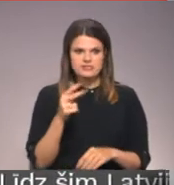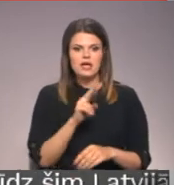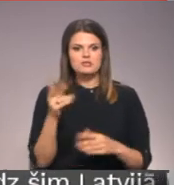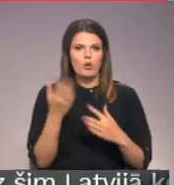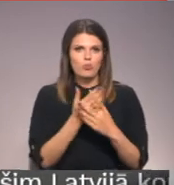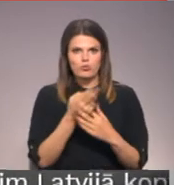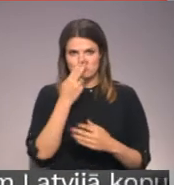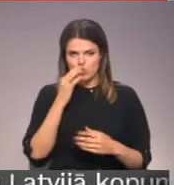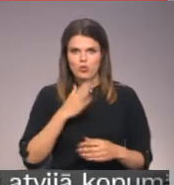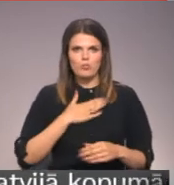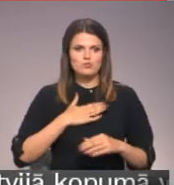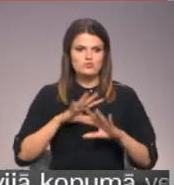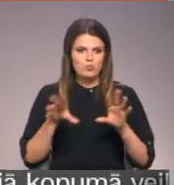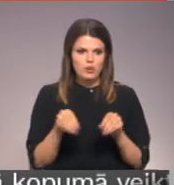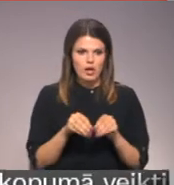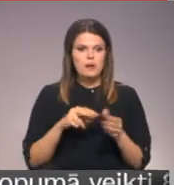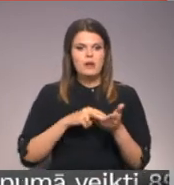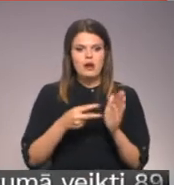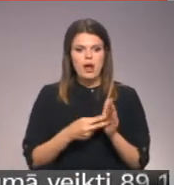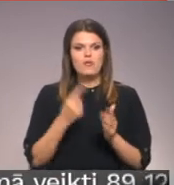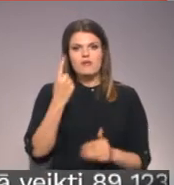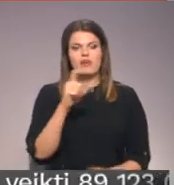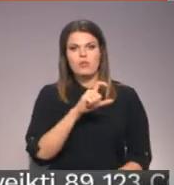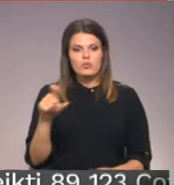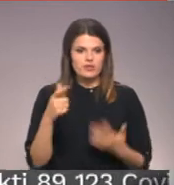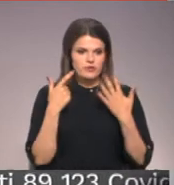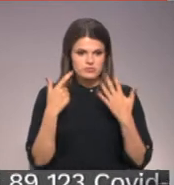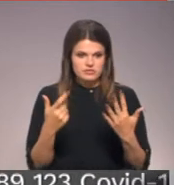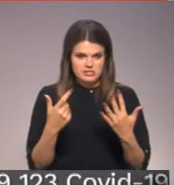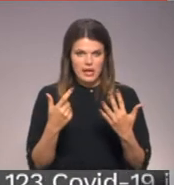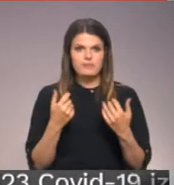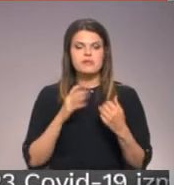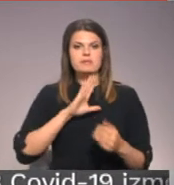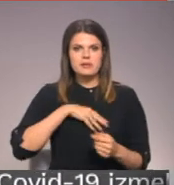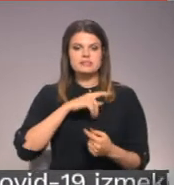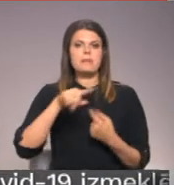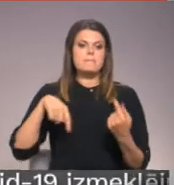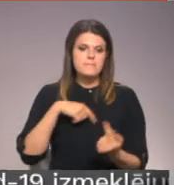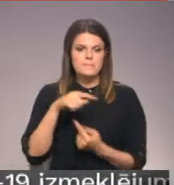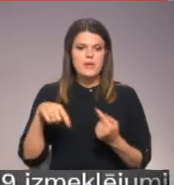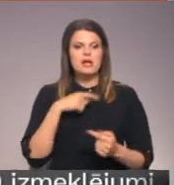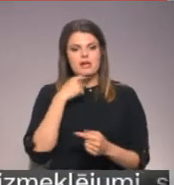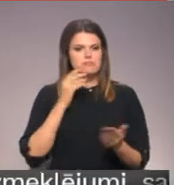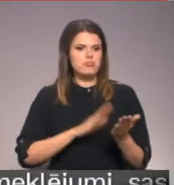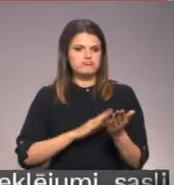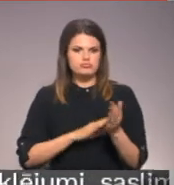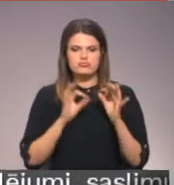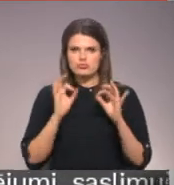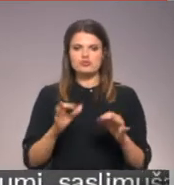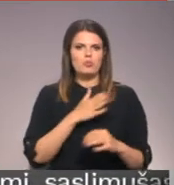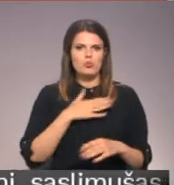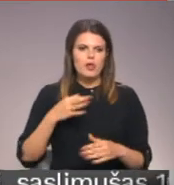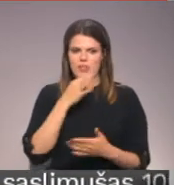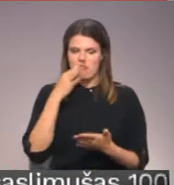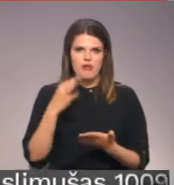no mūsu flotes. Plānojam tā, ka vienu nedēļu lido 7. Cilvēki, kad tā kā nomainās, gribētu arī viņus uzslavēt, jo tiešām